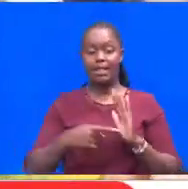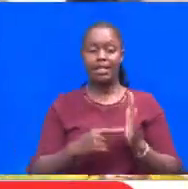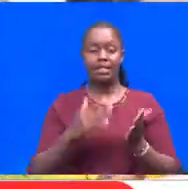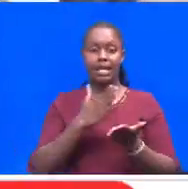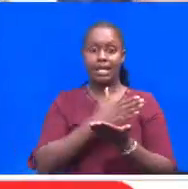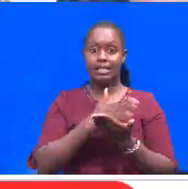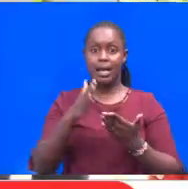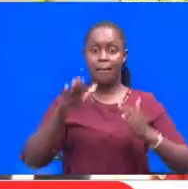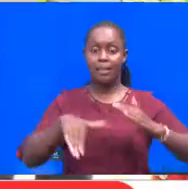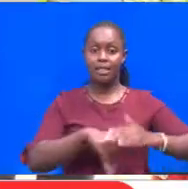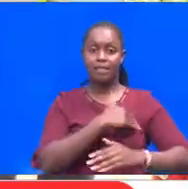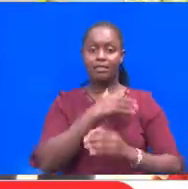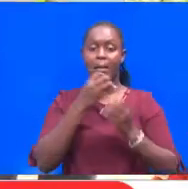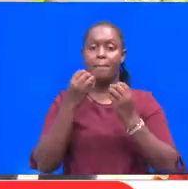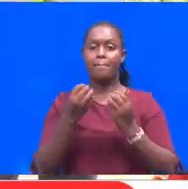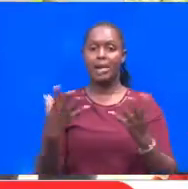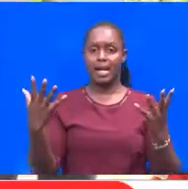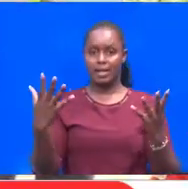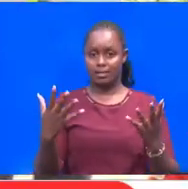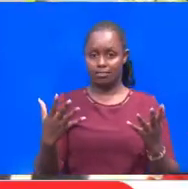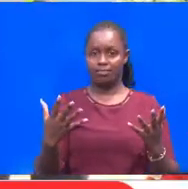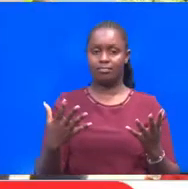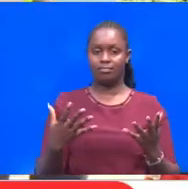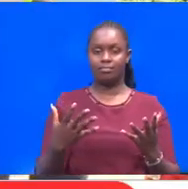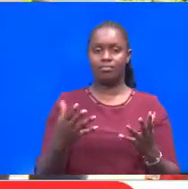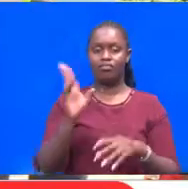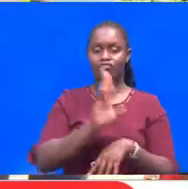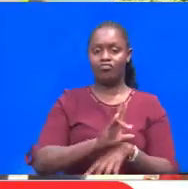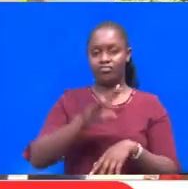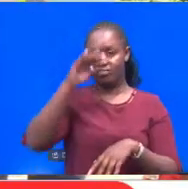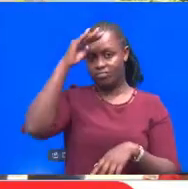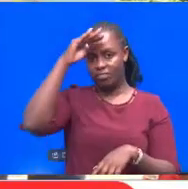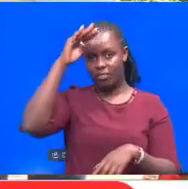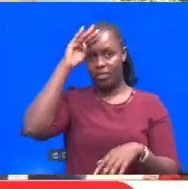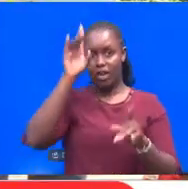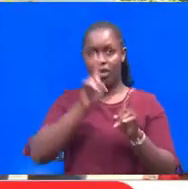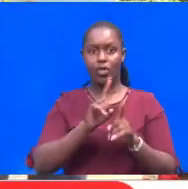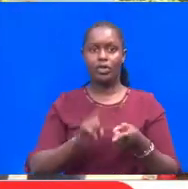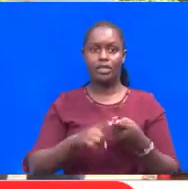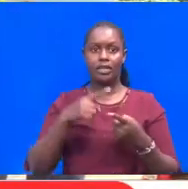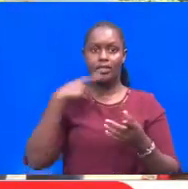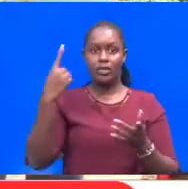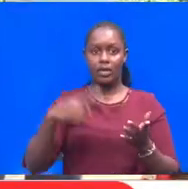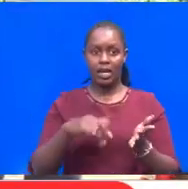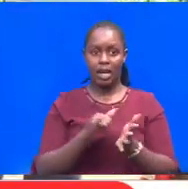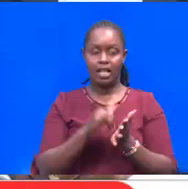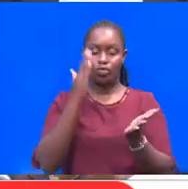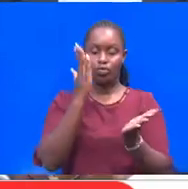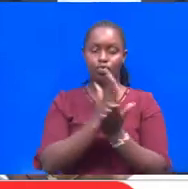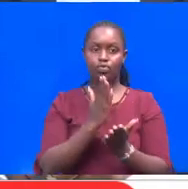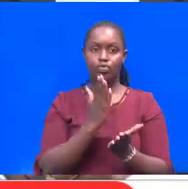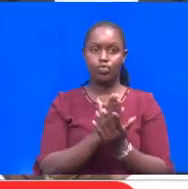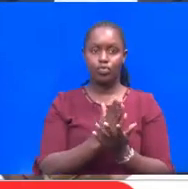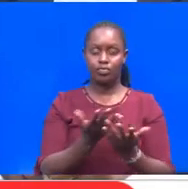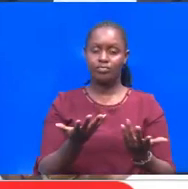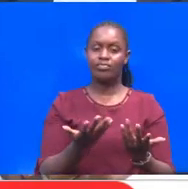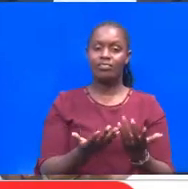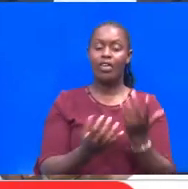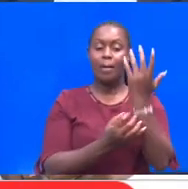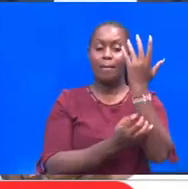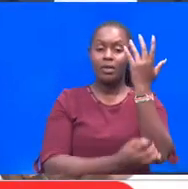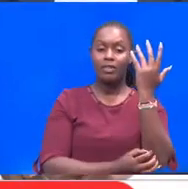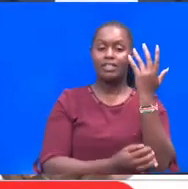walisomea pesa ya pombe. Kamishna Watakila aliongoza operesheni hiyo amepuuza dhana kuwa umaskini umechangia katika biashara haramu eneo